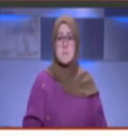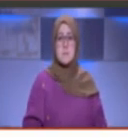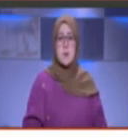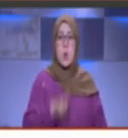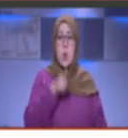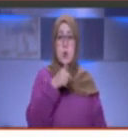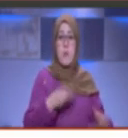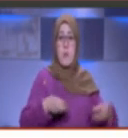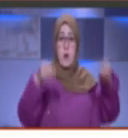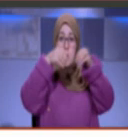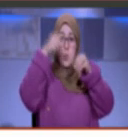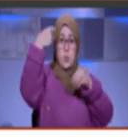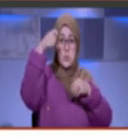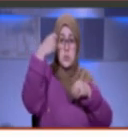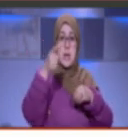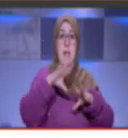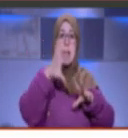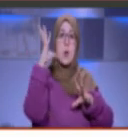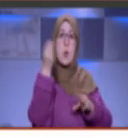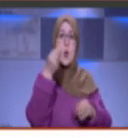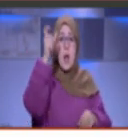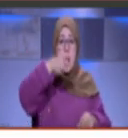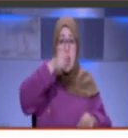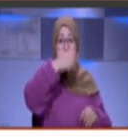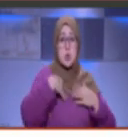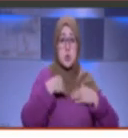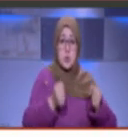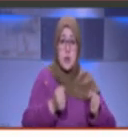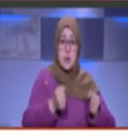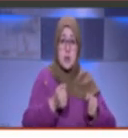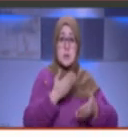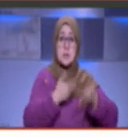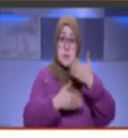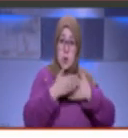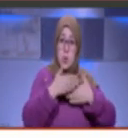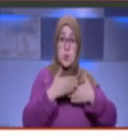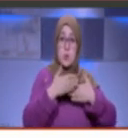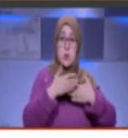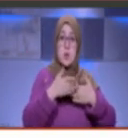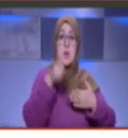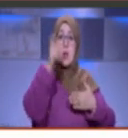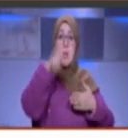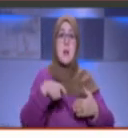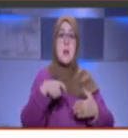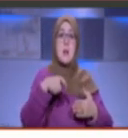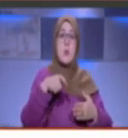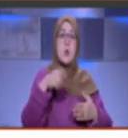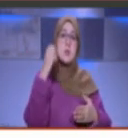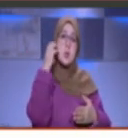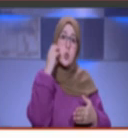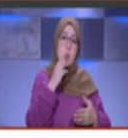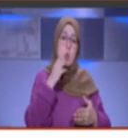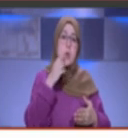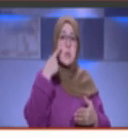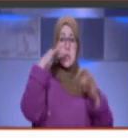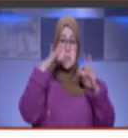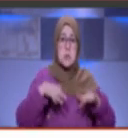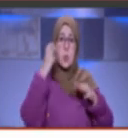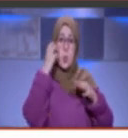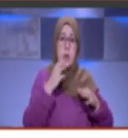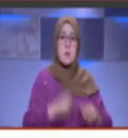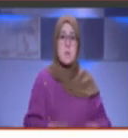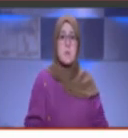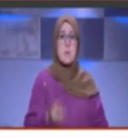وأضاف الوزير أن جميع الحالات التي شفيت تعود لمواطنين كويتيين، ومن المقرر أن يتم إخراجهم